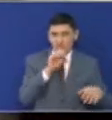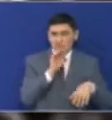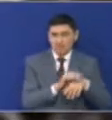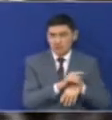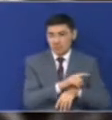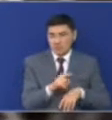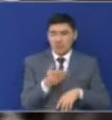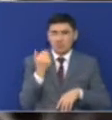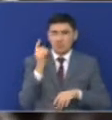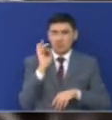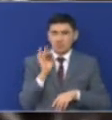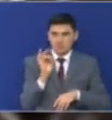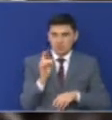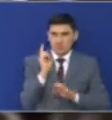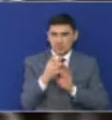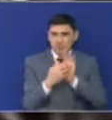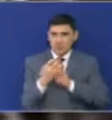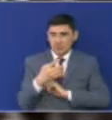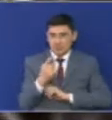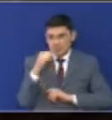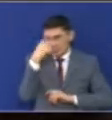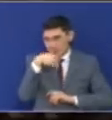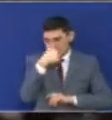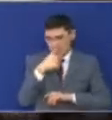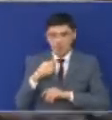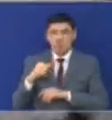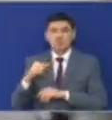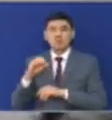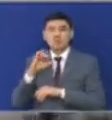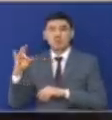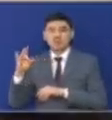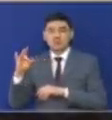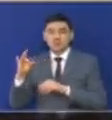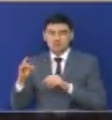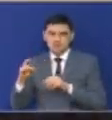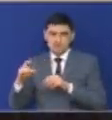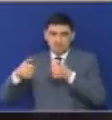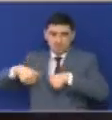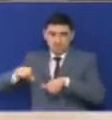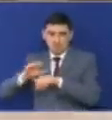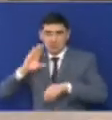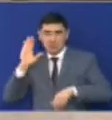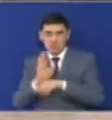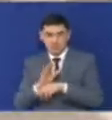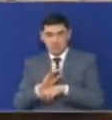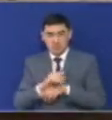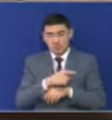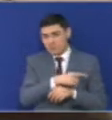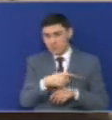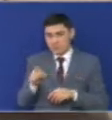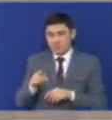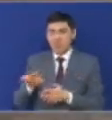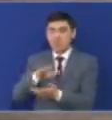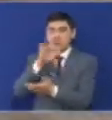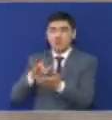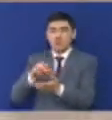В октябре 1941 года по приказу Ставки Верховного командования дивизия занимает оборону у города